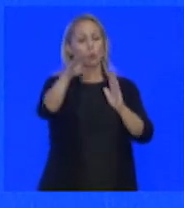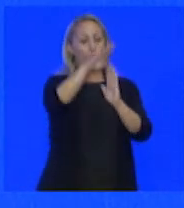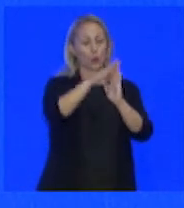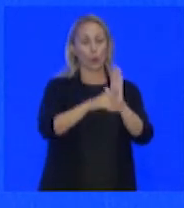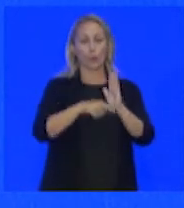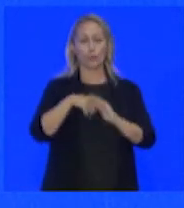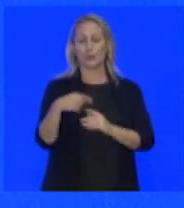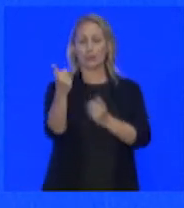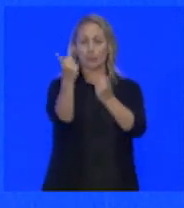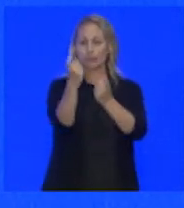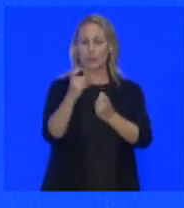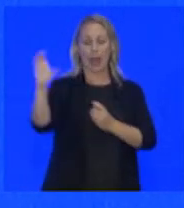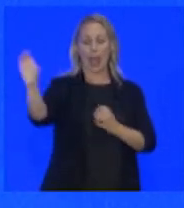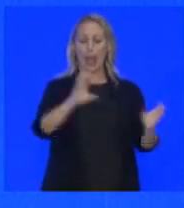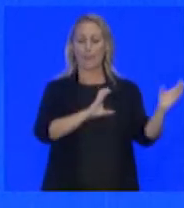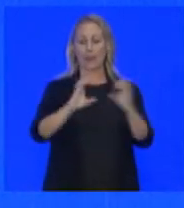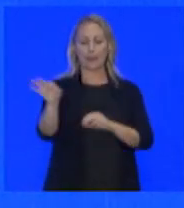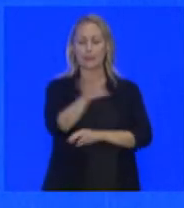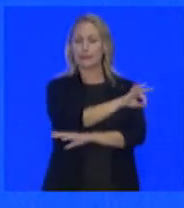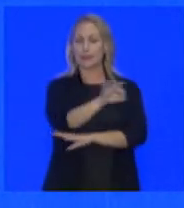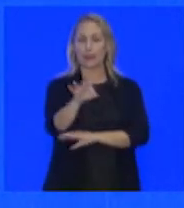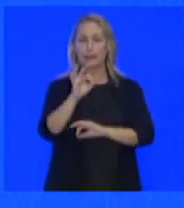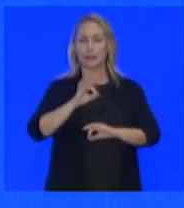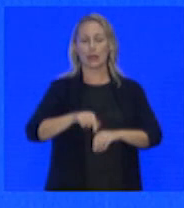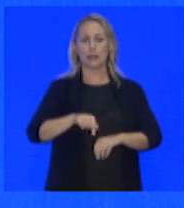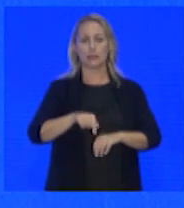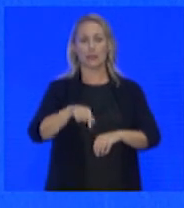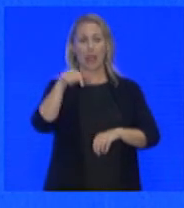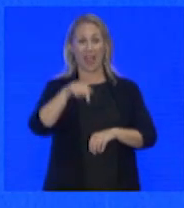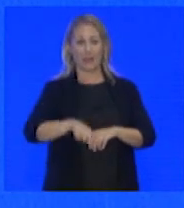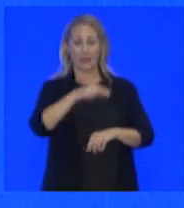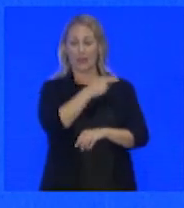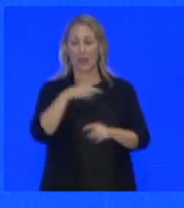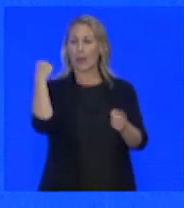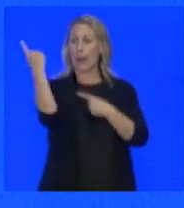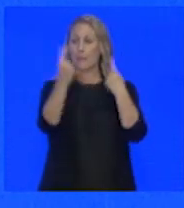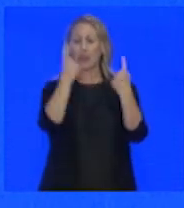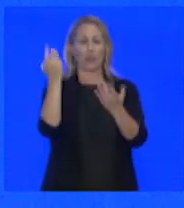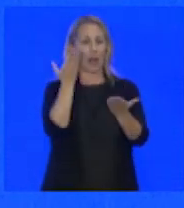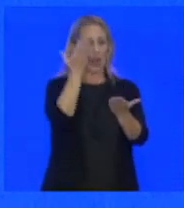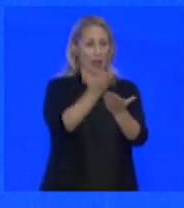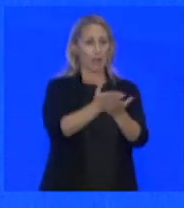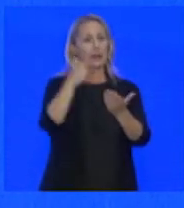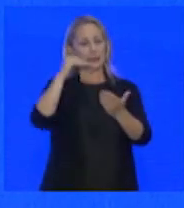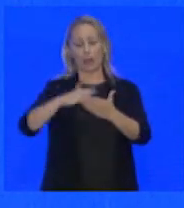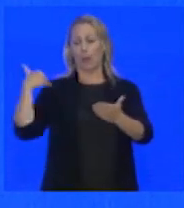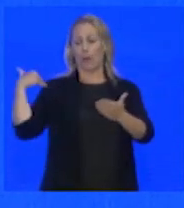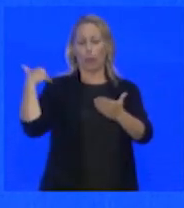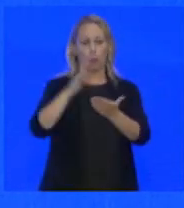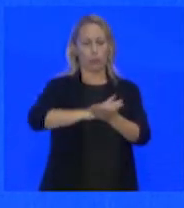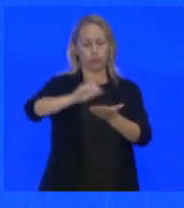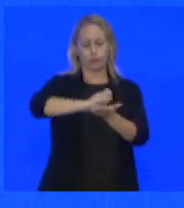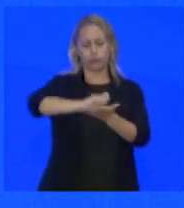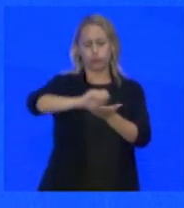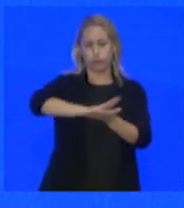στρατηγικών επενδύσεων. Απλοποιούνται οι περιβαλλοντικές αδειοδοτήσεις, μεγάλος βραχνάς για